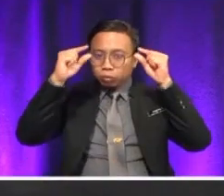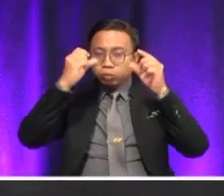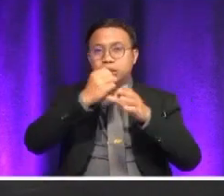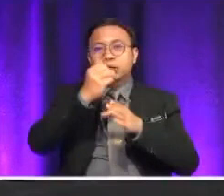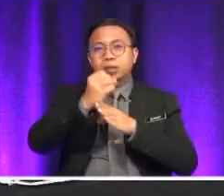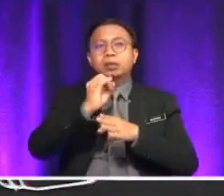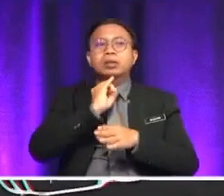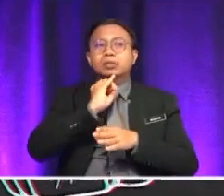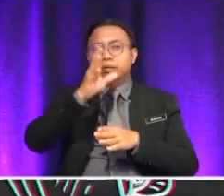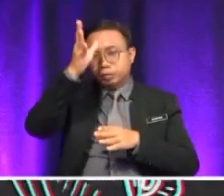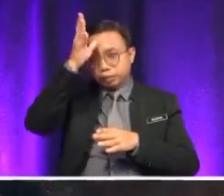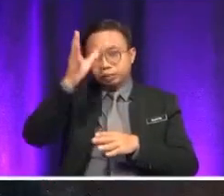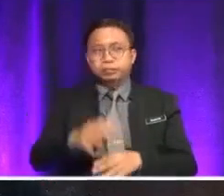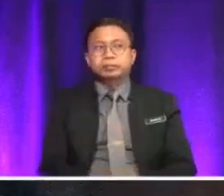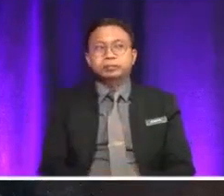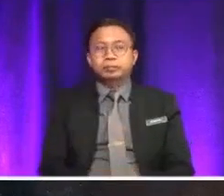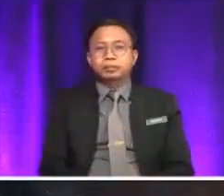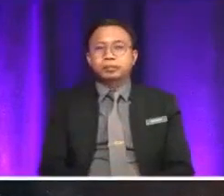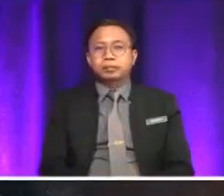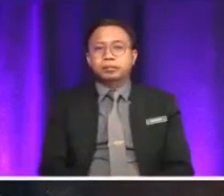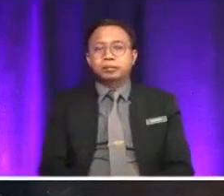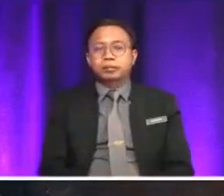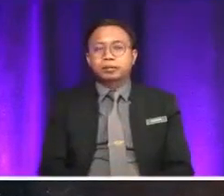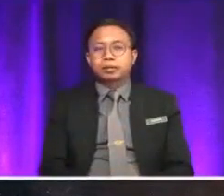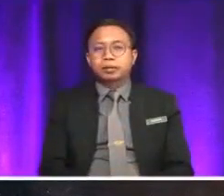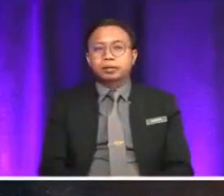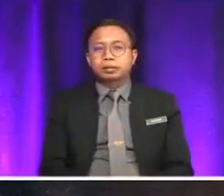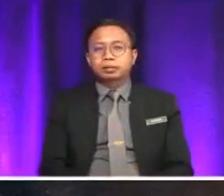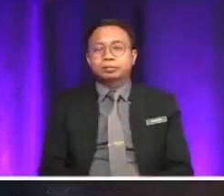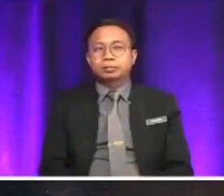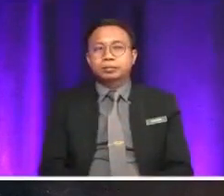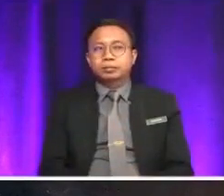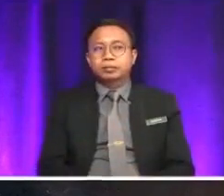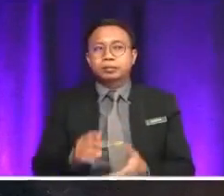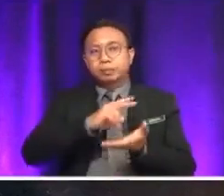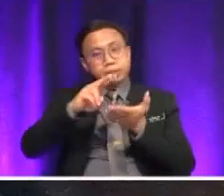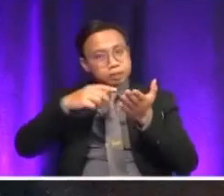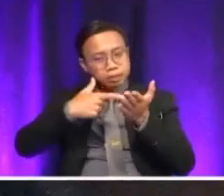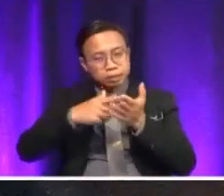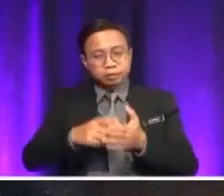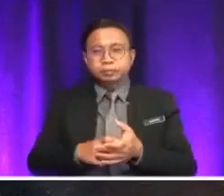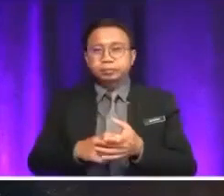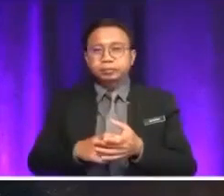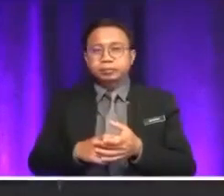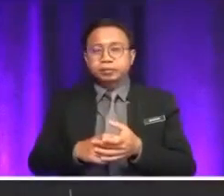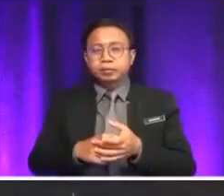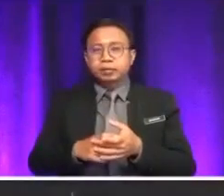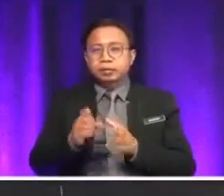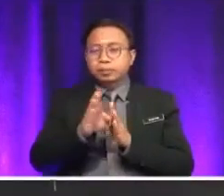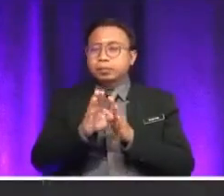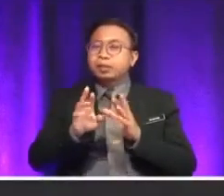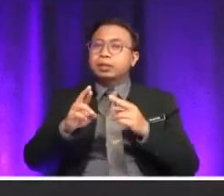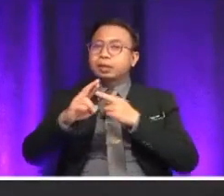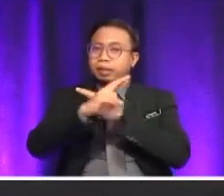Awak stres ke sekarang? Boleh cakap lagi sekali? Masukkan perasaan sikit tu. Berehat dengan secukupnya.